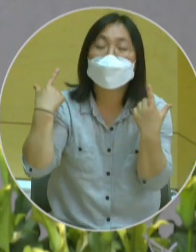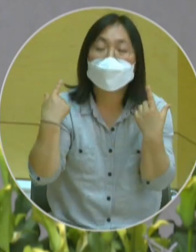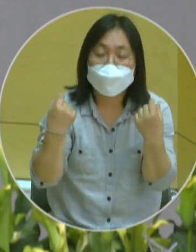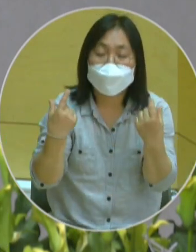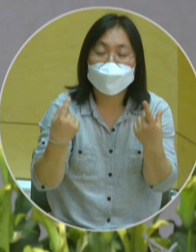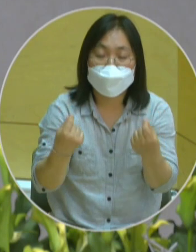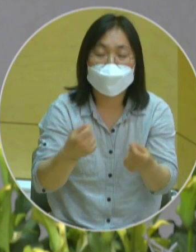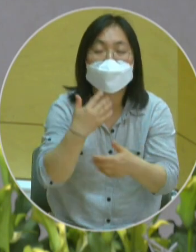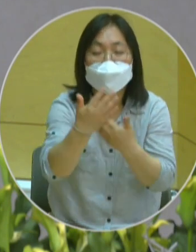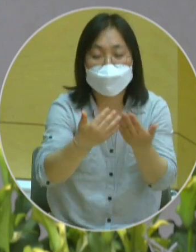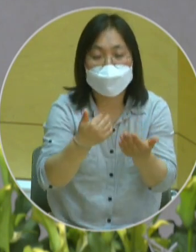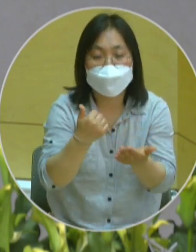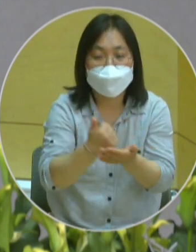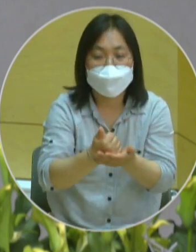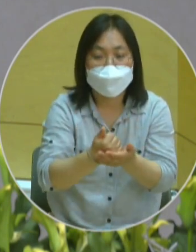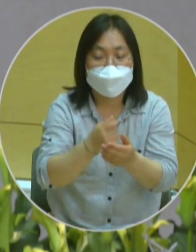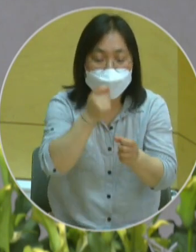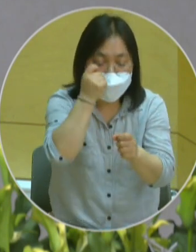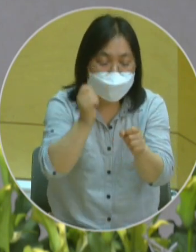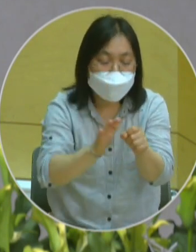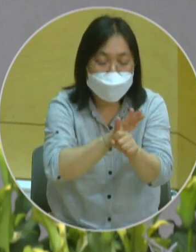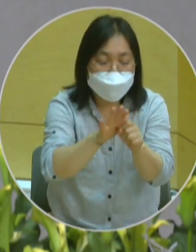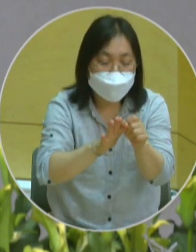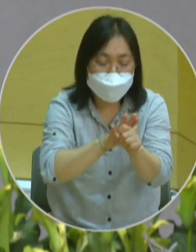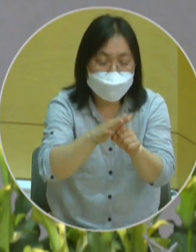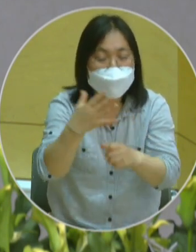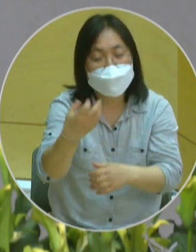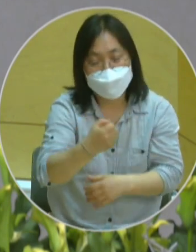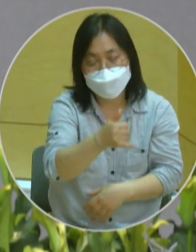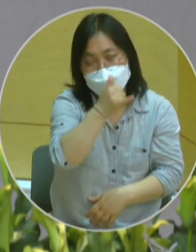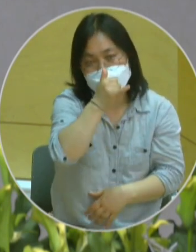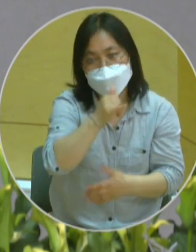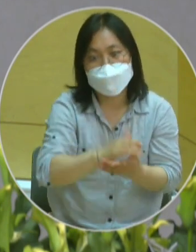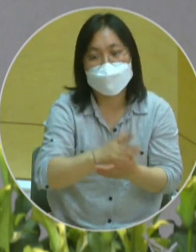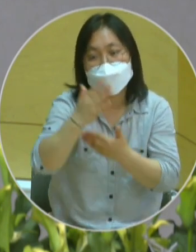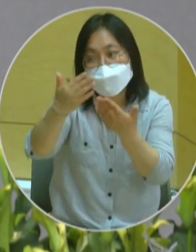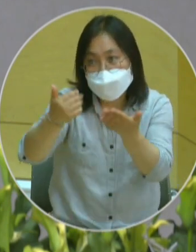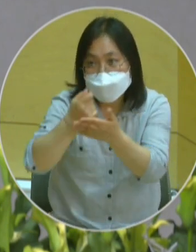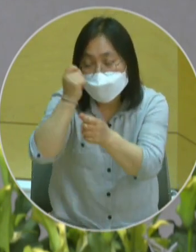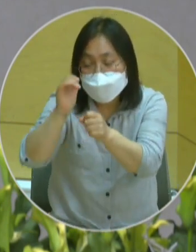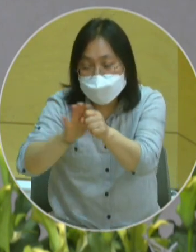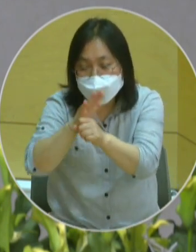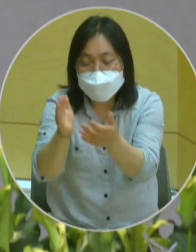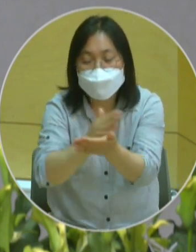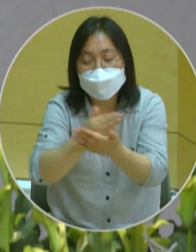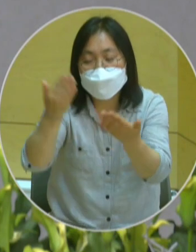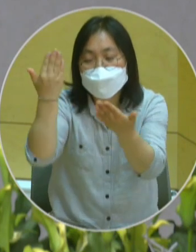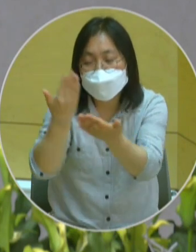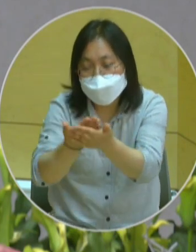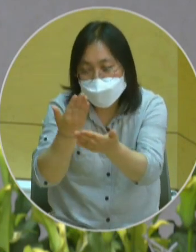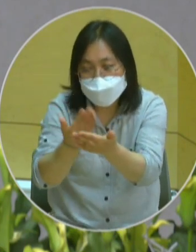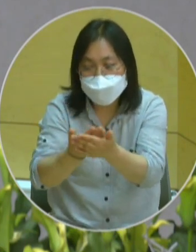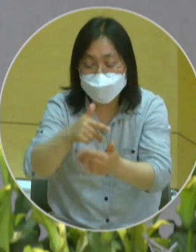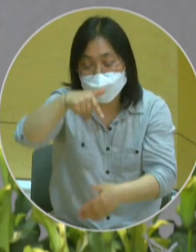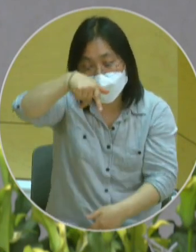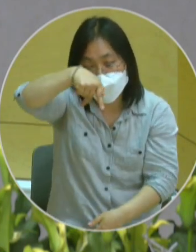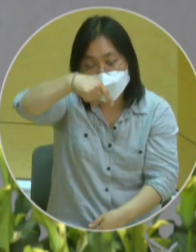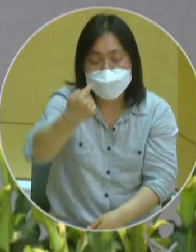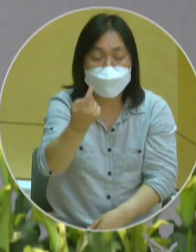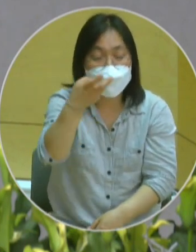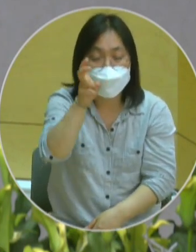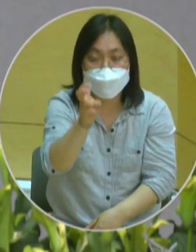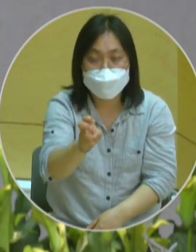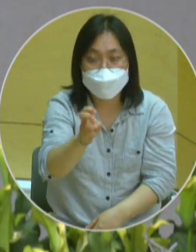하나님이 자비와 긍휼을 갖고 계시지 않습니까? 하나님의 그 자비를 베풀어 달라고, 이 소돔과 고모라 이